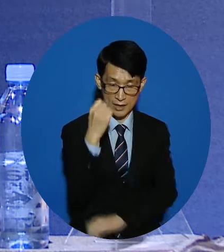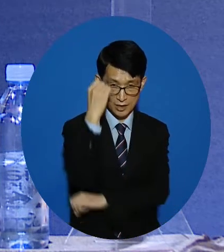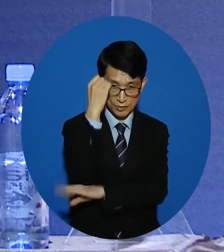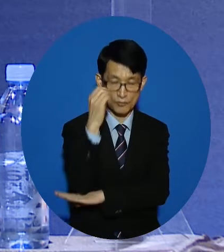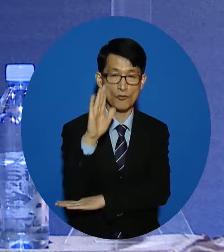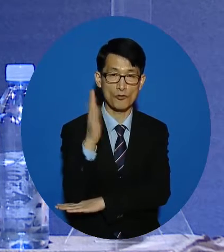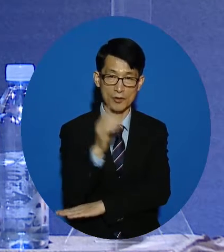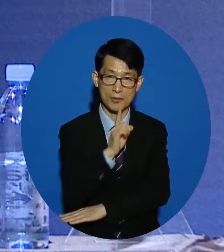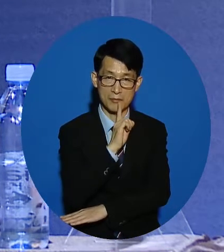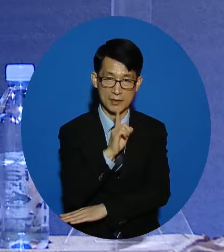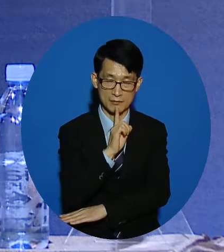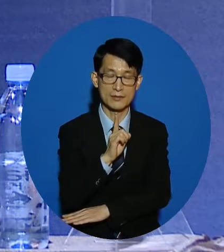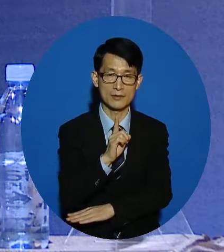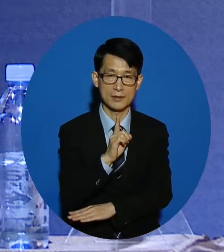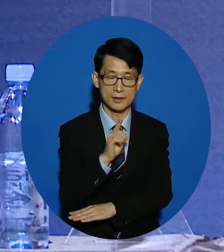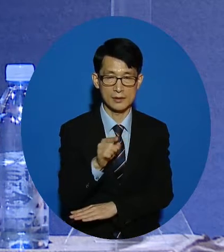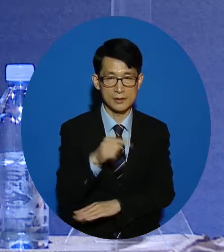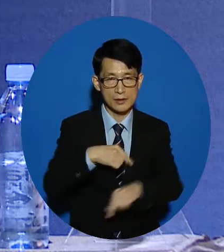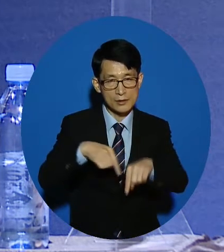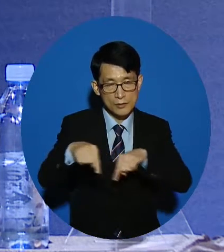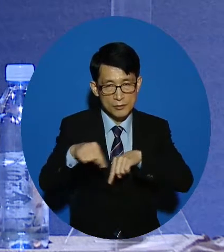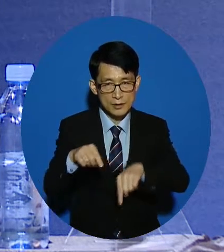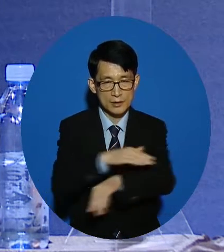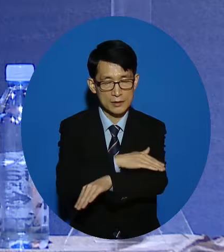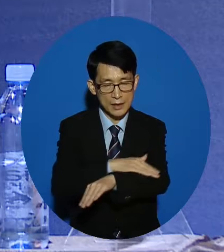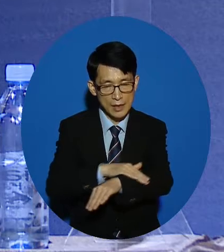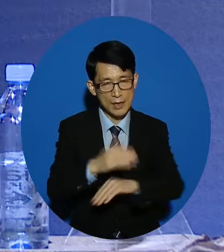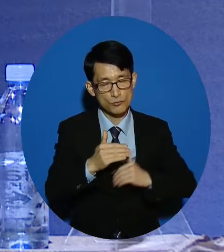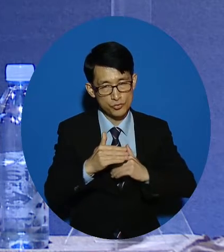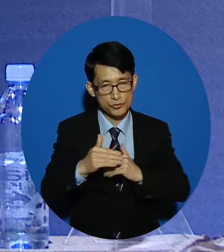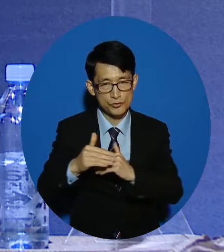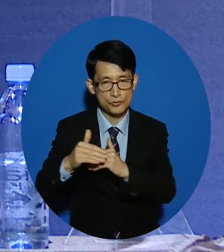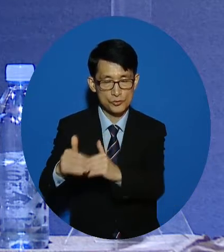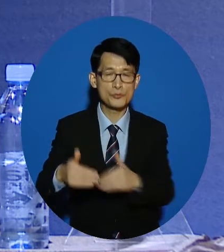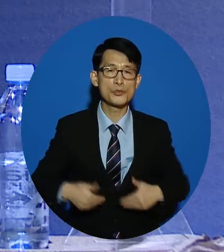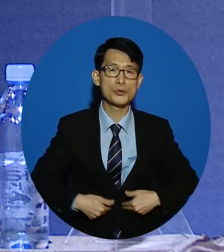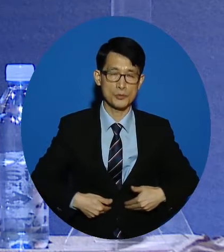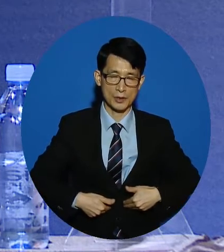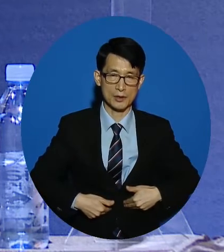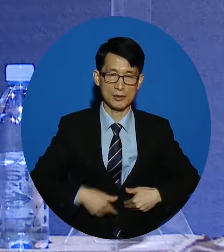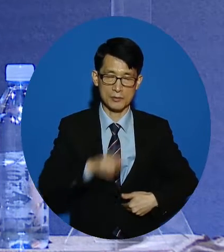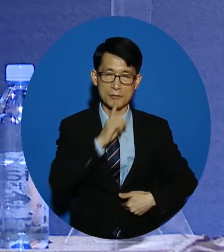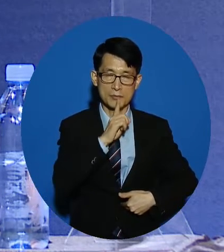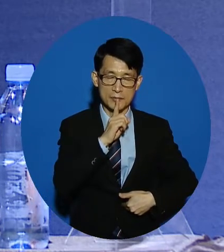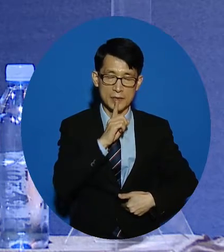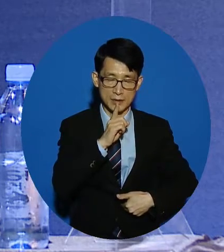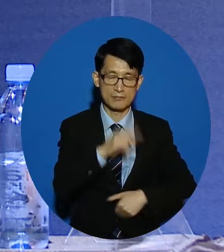통해서 이런 정책을 주도해 가면 좋겠다라는 말씀을 해주셨고요.